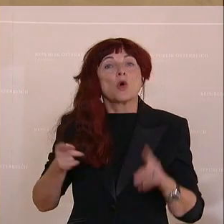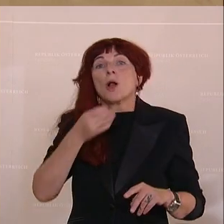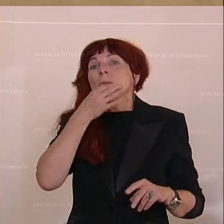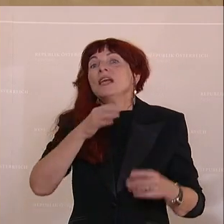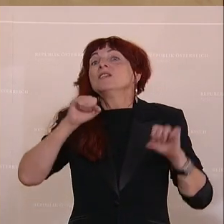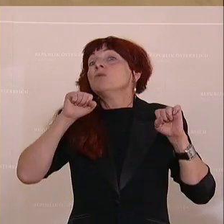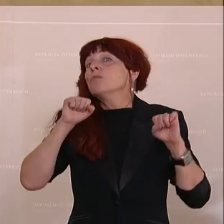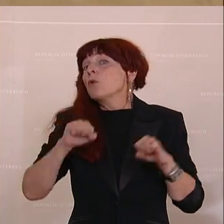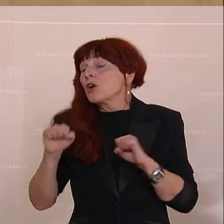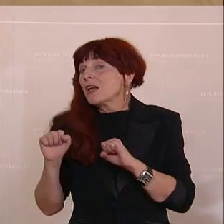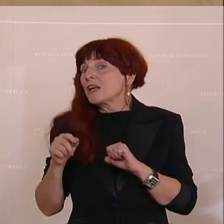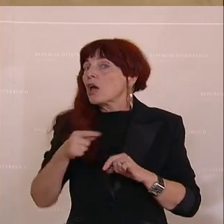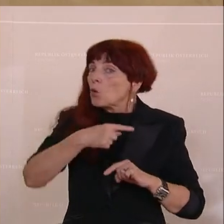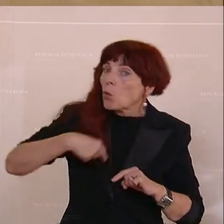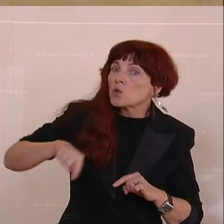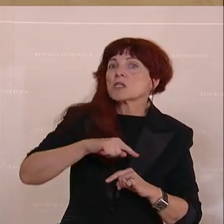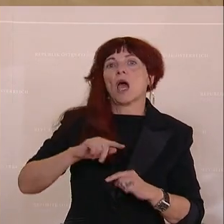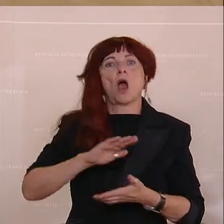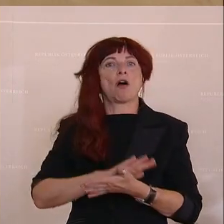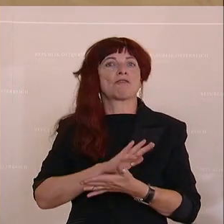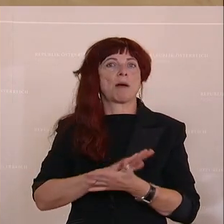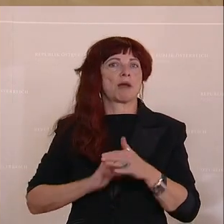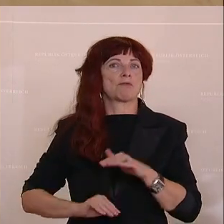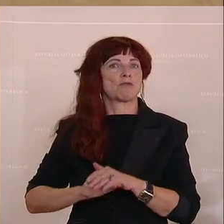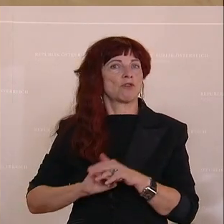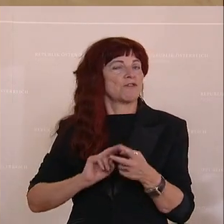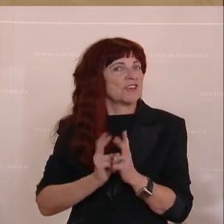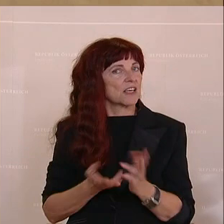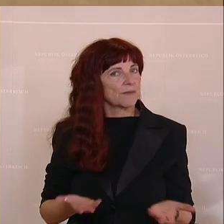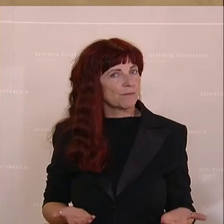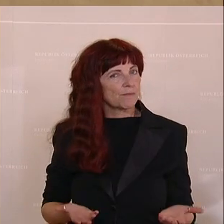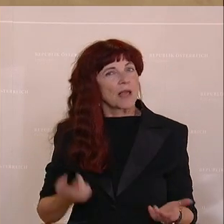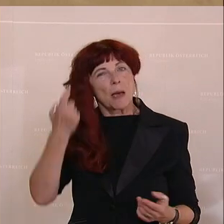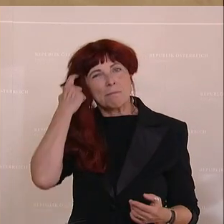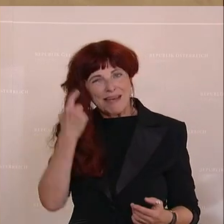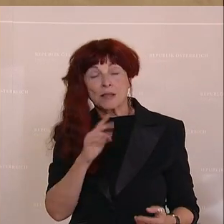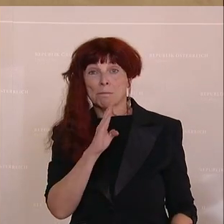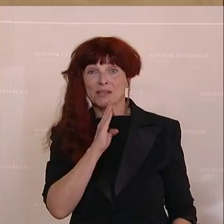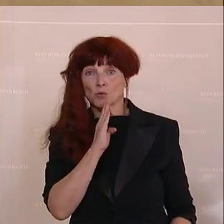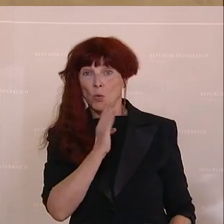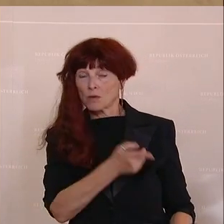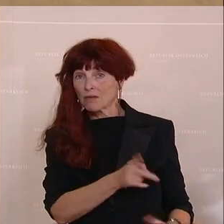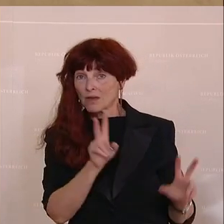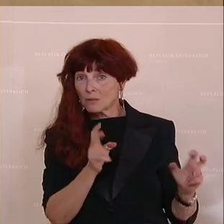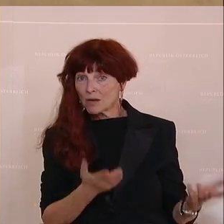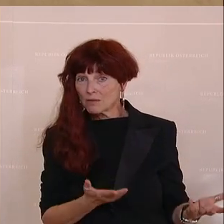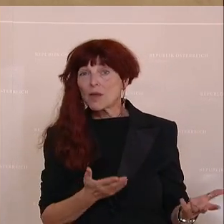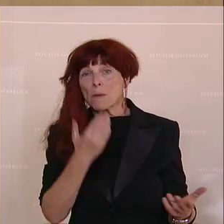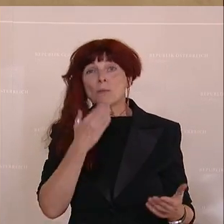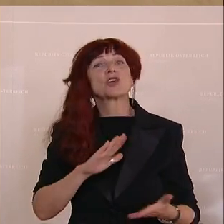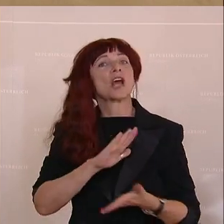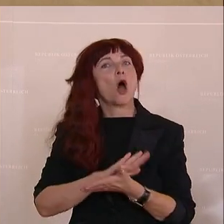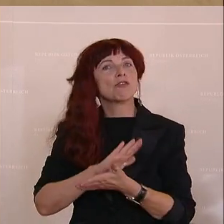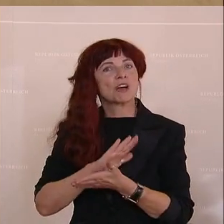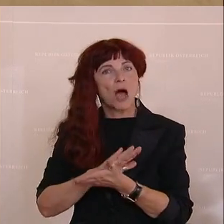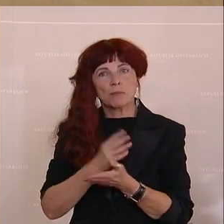bestmöglich unsere Aufträge erfüllen können, wenn es um die Frage der Sicherung von Pensionen geht. Und ich möchte mal kurz die Aufgaben, die wir tatsächlich